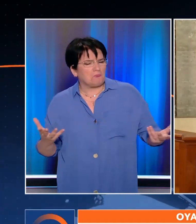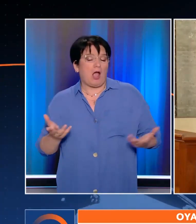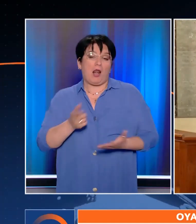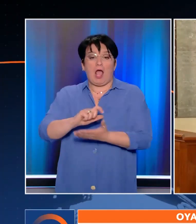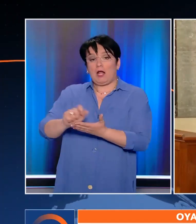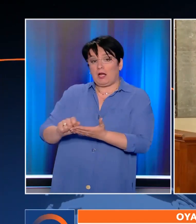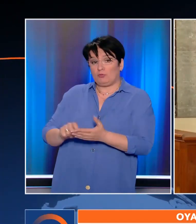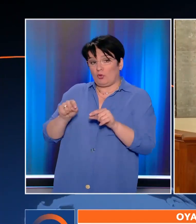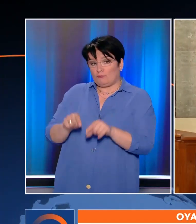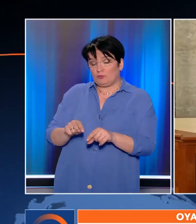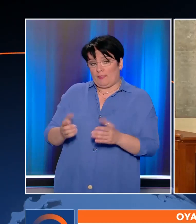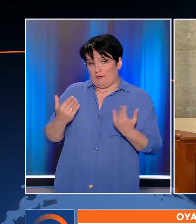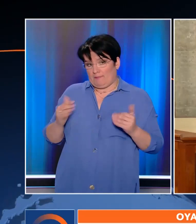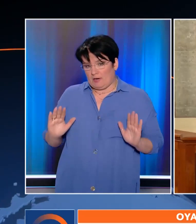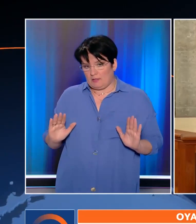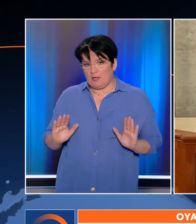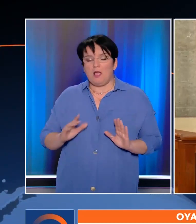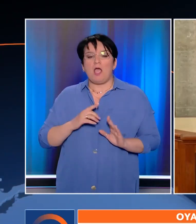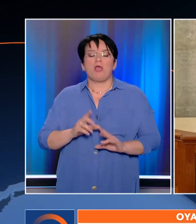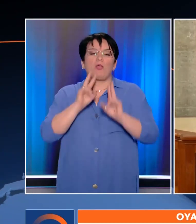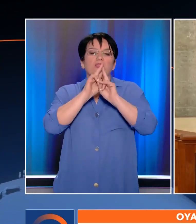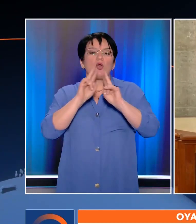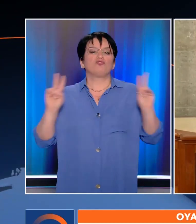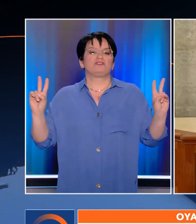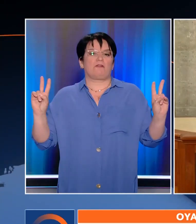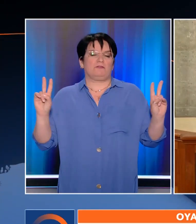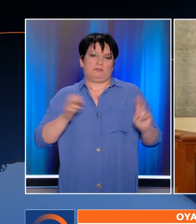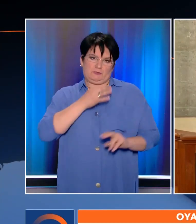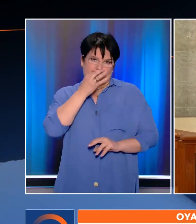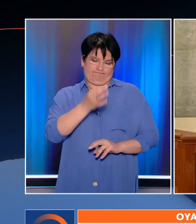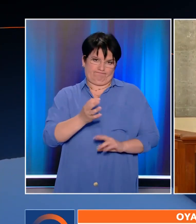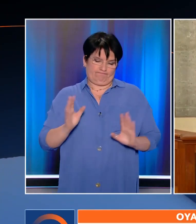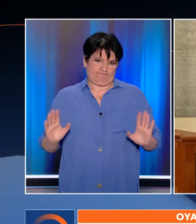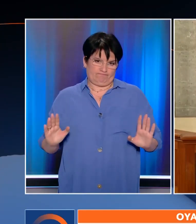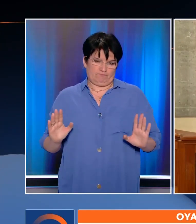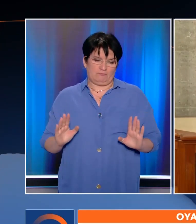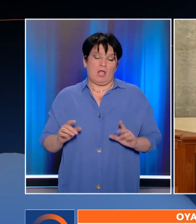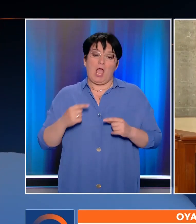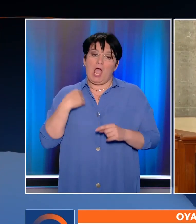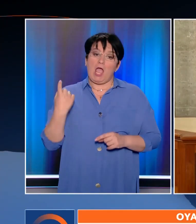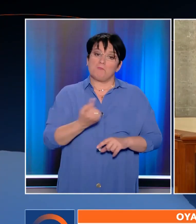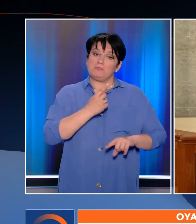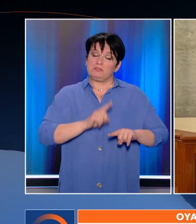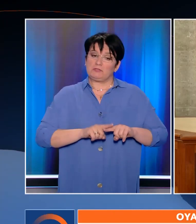γραπτές. Και θα ήθελα να είμαι απολύτως σαφής. Δεν θα αποδεχθούμε